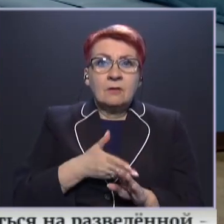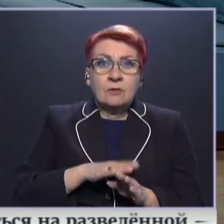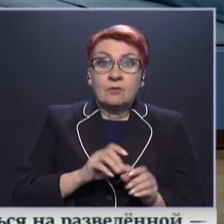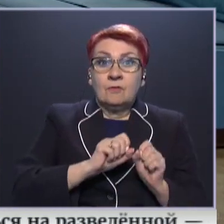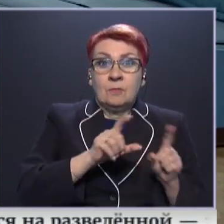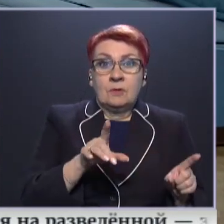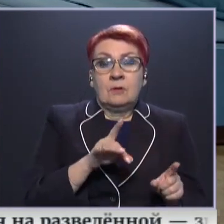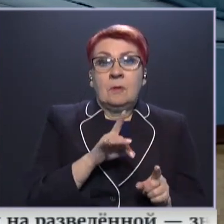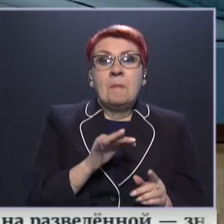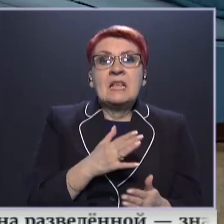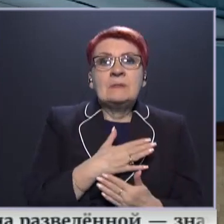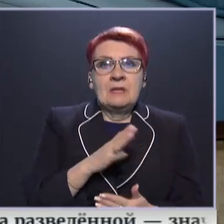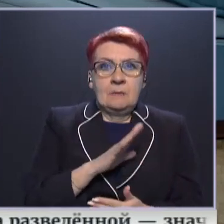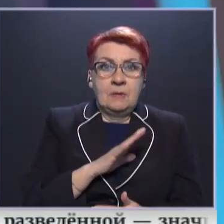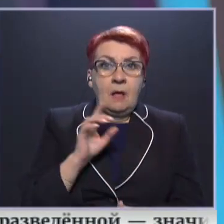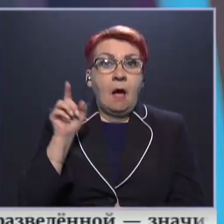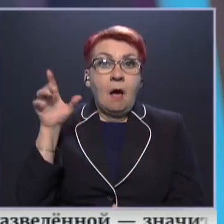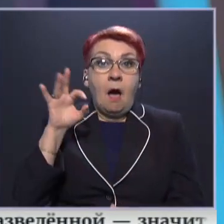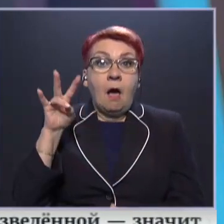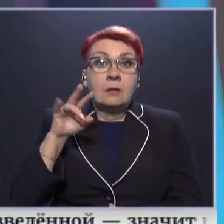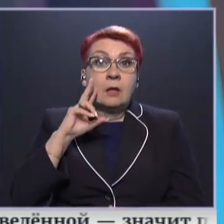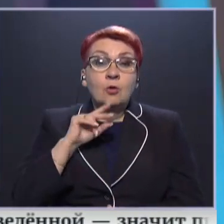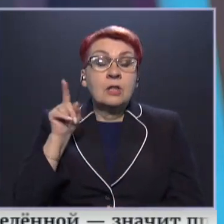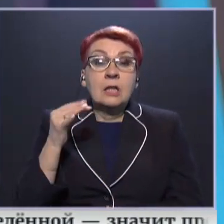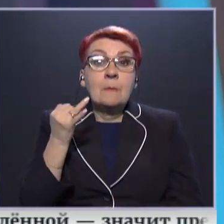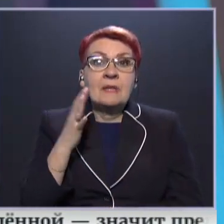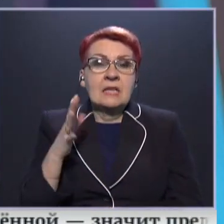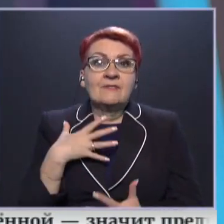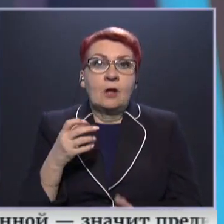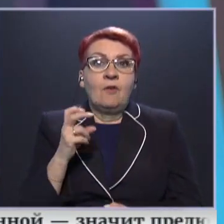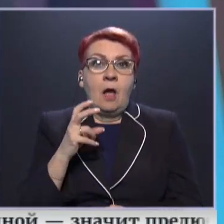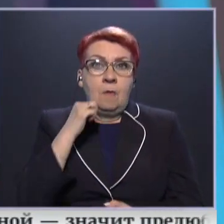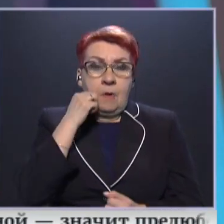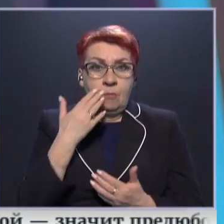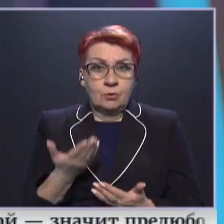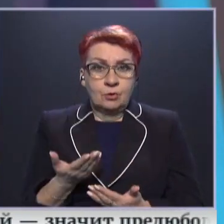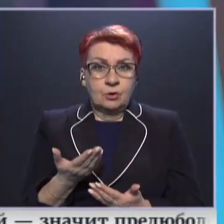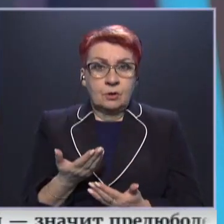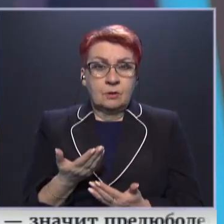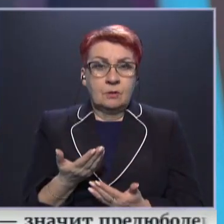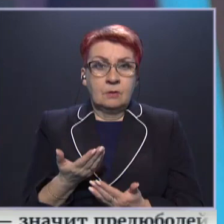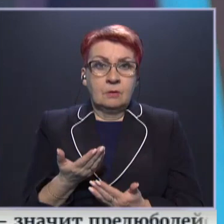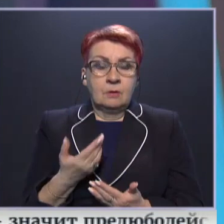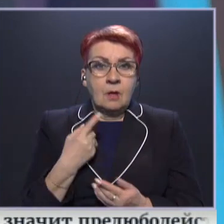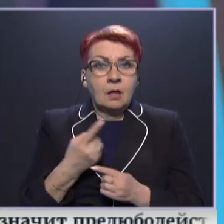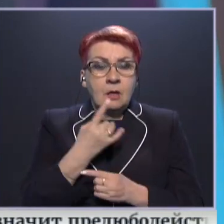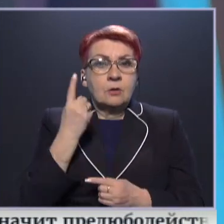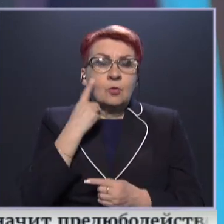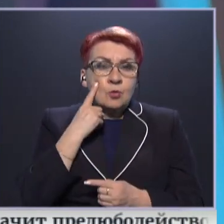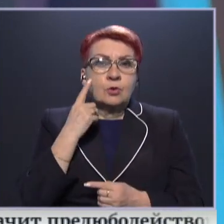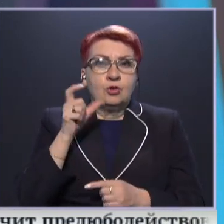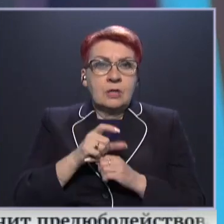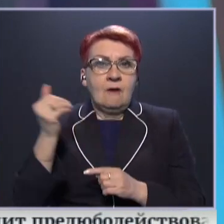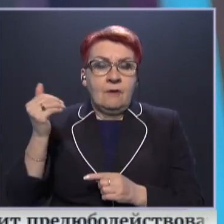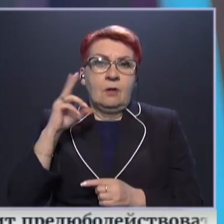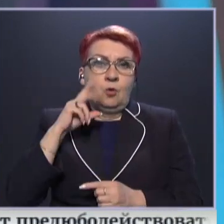на грани при смерти. Она даже не поинтересовалась ее здоровьем. Однажды я от нее такие страшные слова услышала. «Я вас ненавижу,